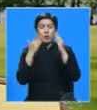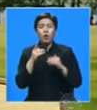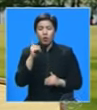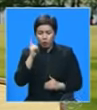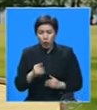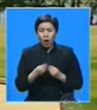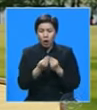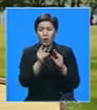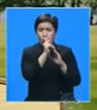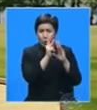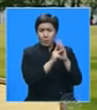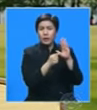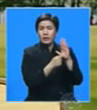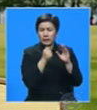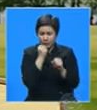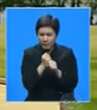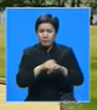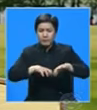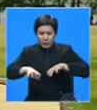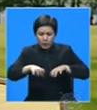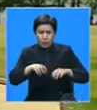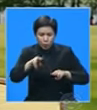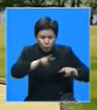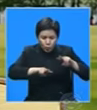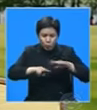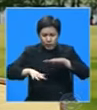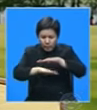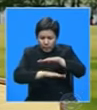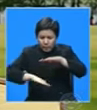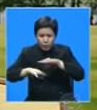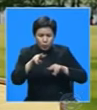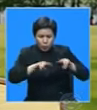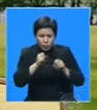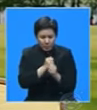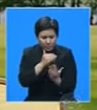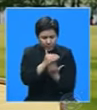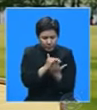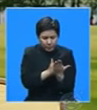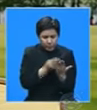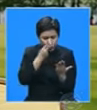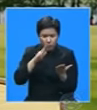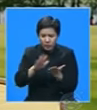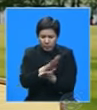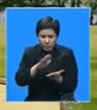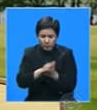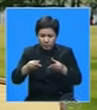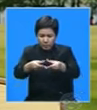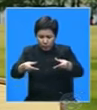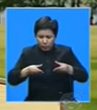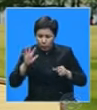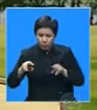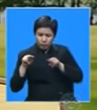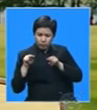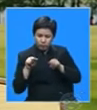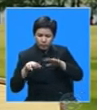าเขาทำงานฝ่ายกฎหมายเขาต้องทำงานเขาต้องรัดกุมมีหลักฐานอะไรต่างให้เรียบร้อยทั้งเอกสารทั้งพยาน